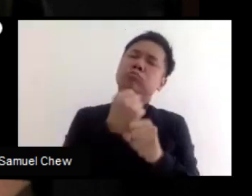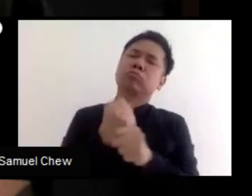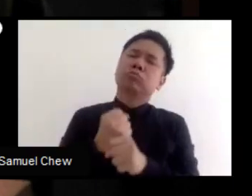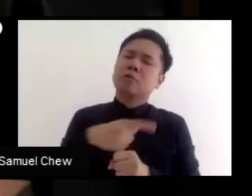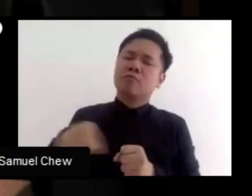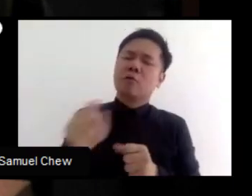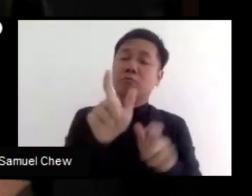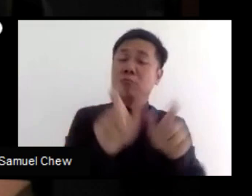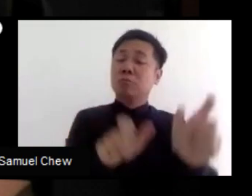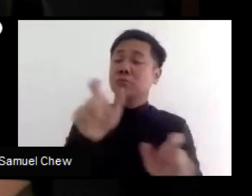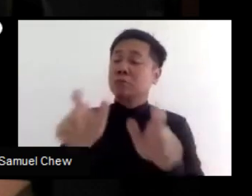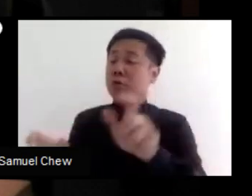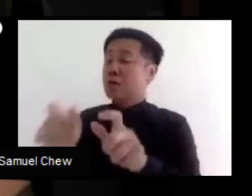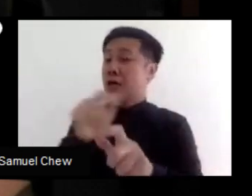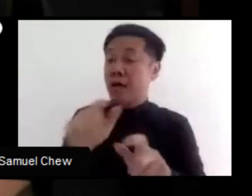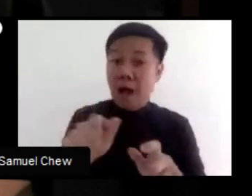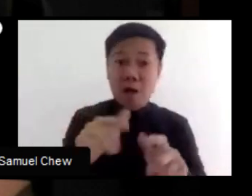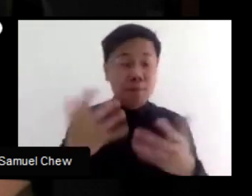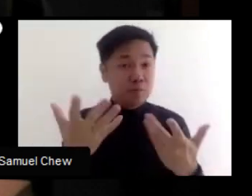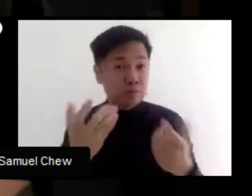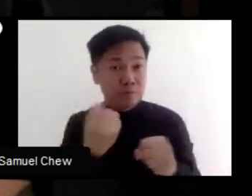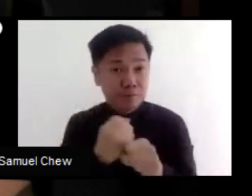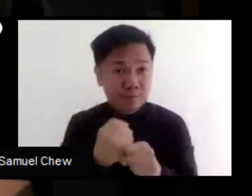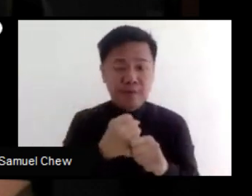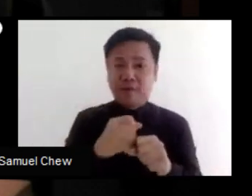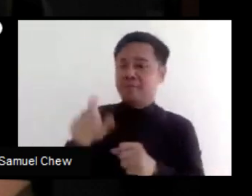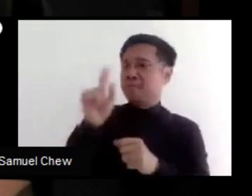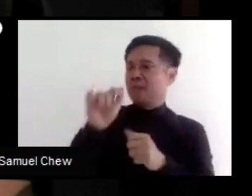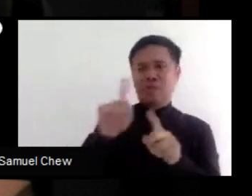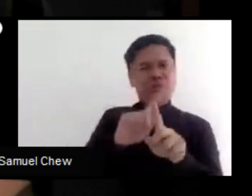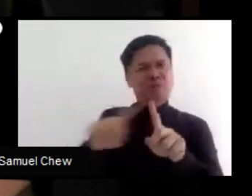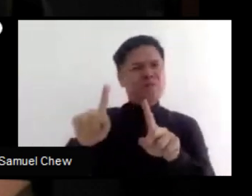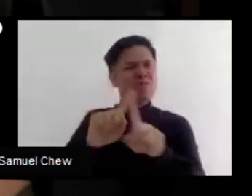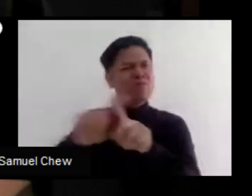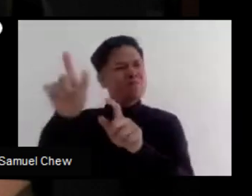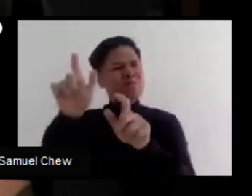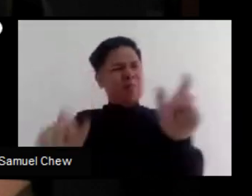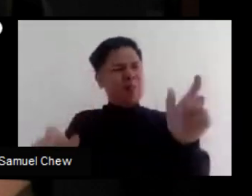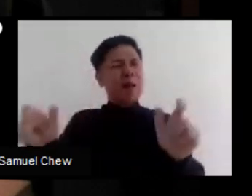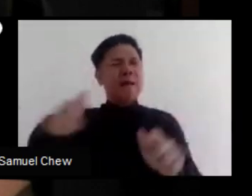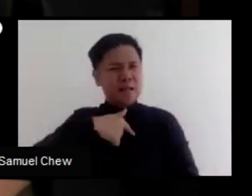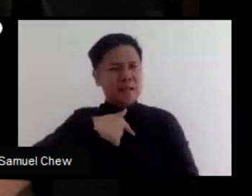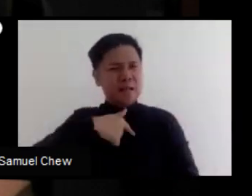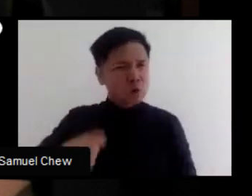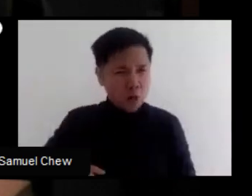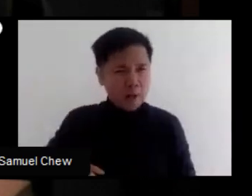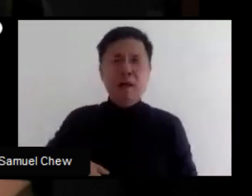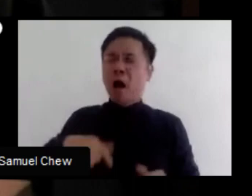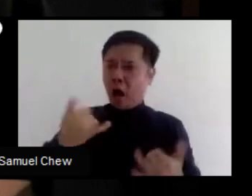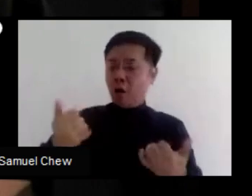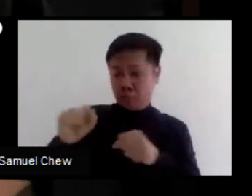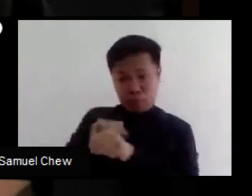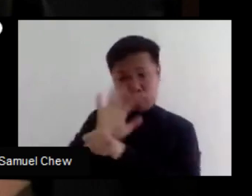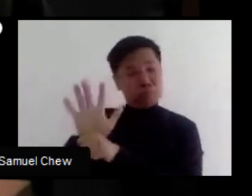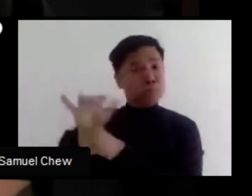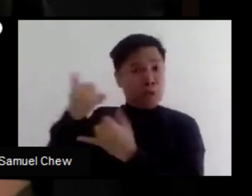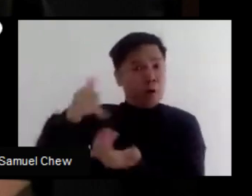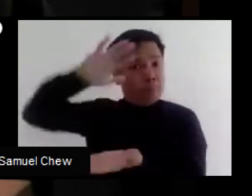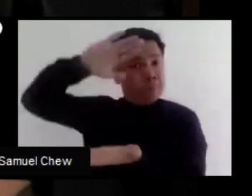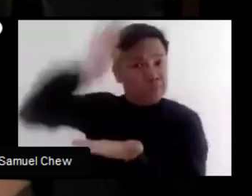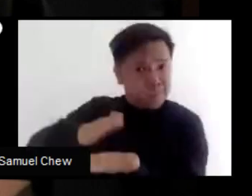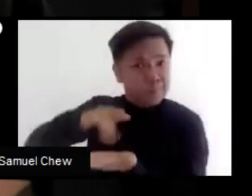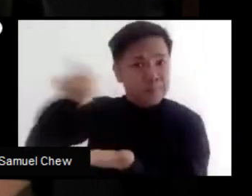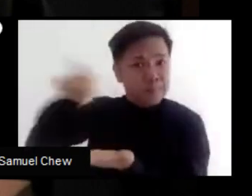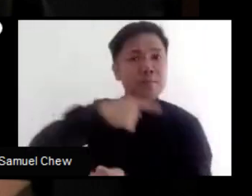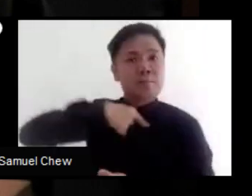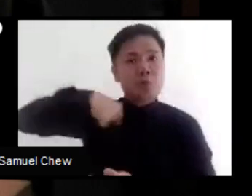水平，也为推动人类可持续发展做出了积极贡献。中国愿与国际社会一道，为践行2030年可